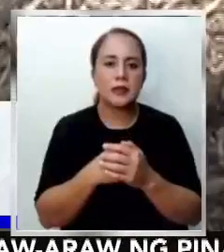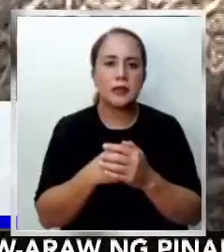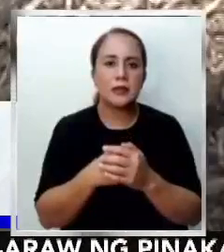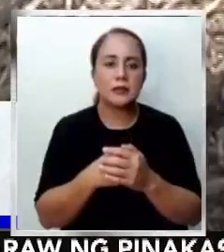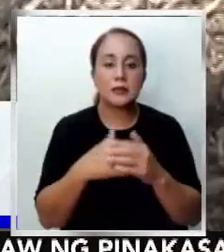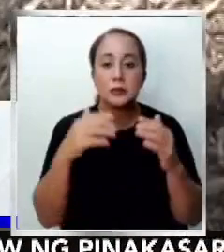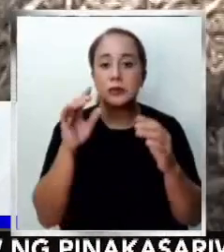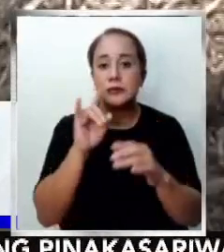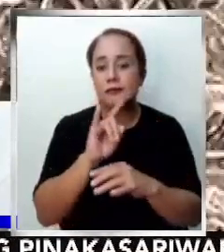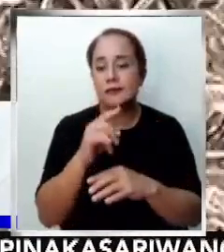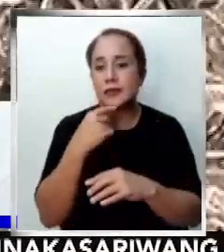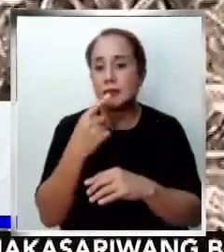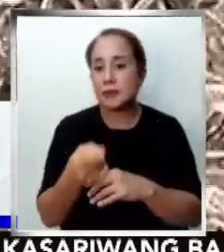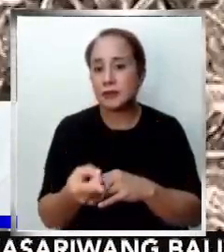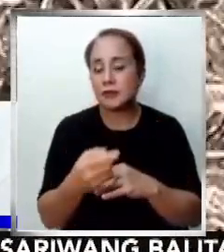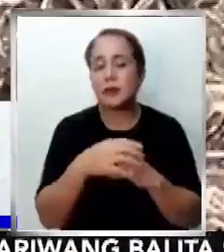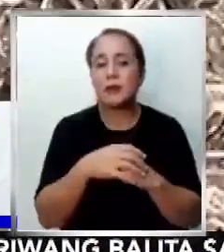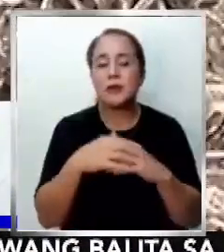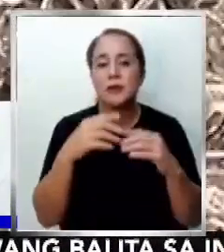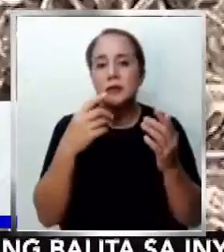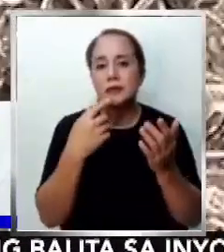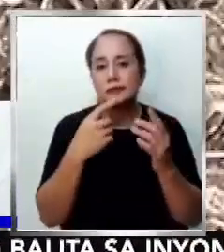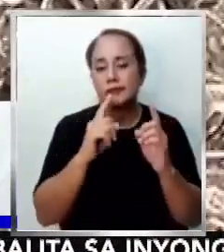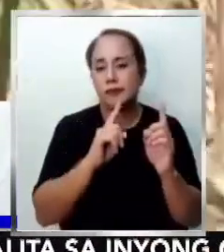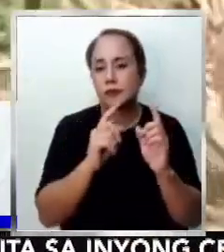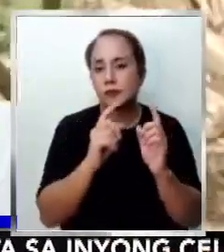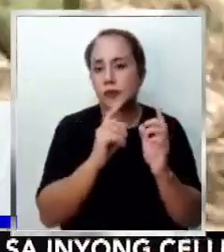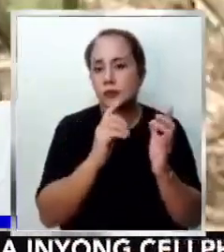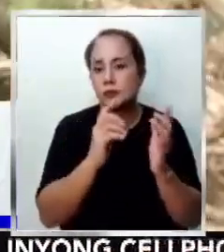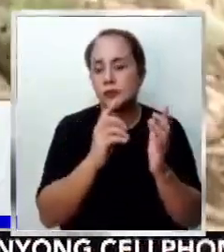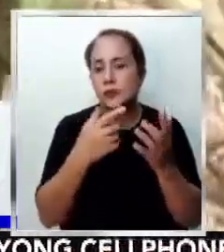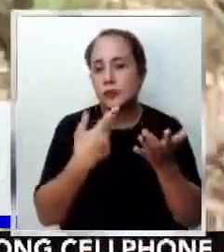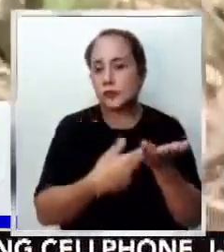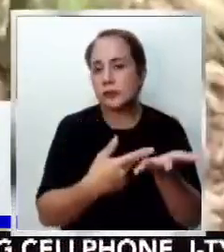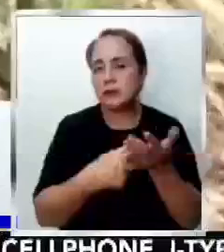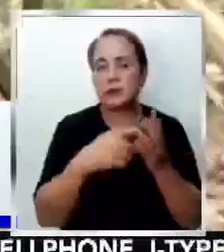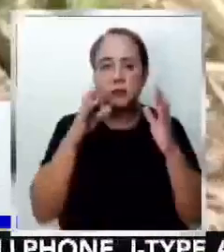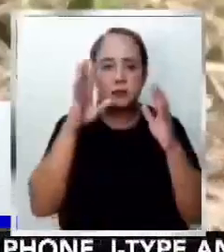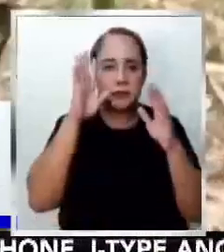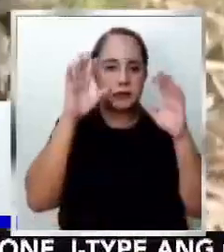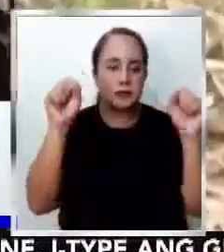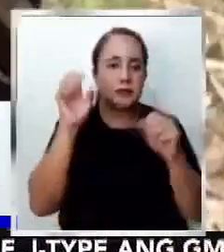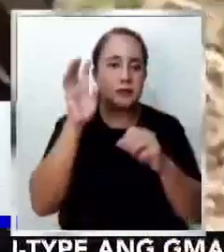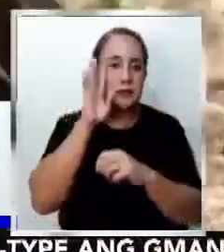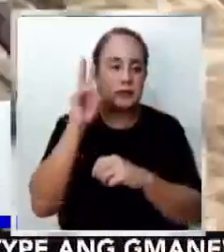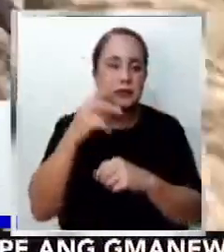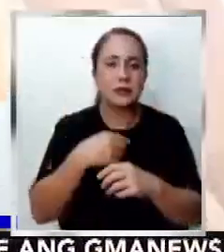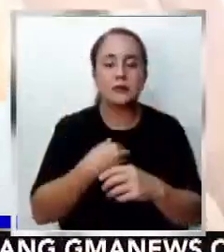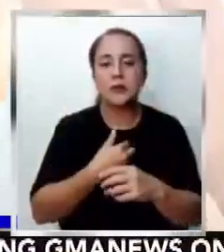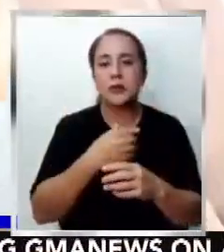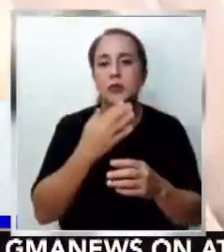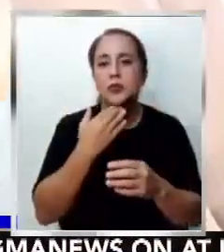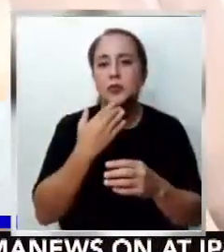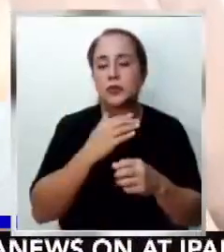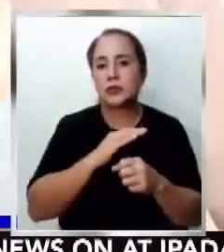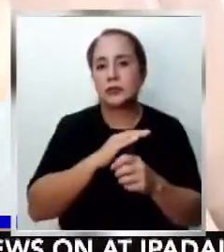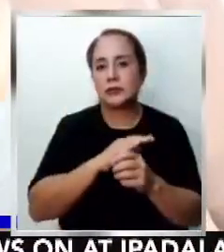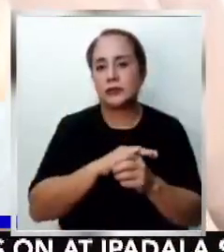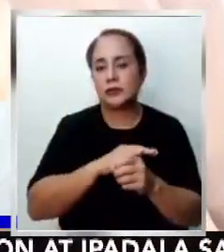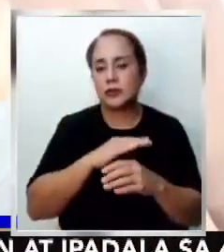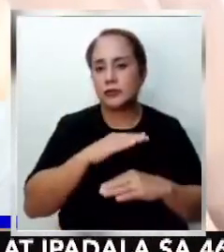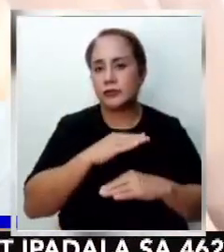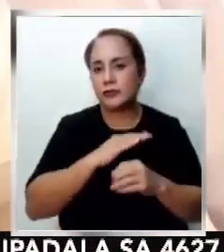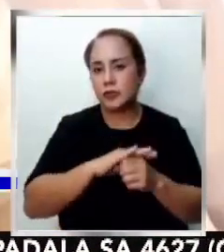ni Alba na napag-usapan nila ni President Ferdinand Marcos Jr. ang layunin na maging self-sufficient sa asukal ng bansa. Marching order